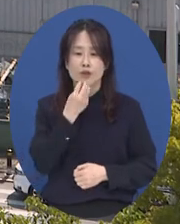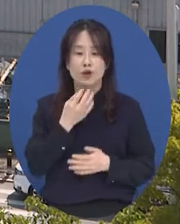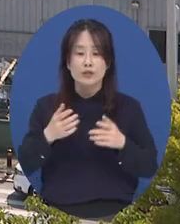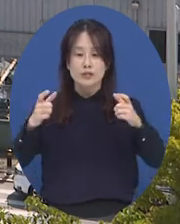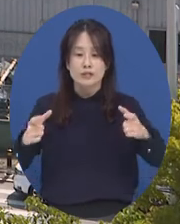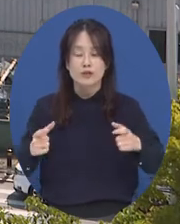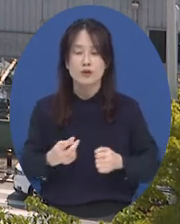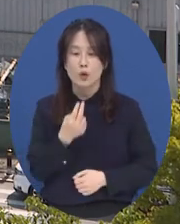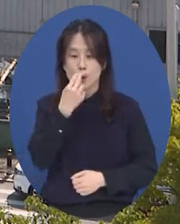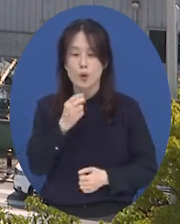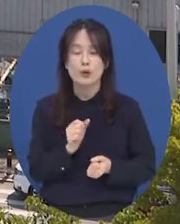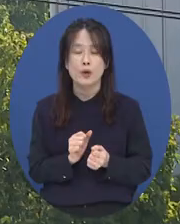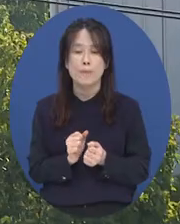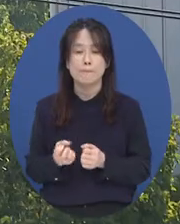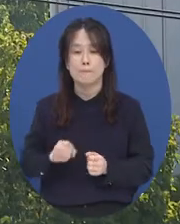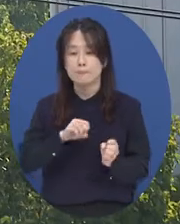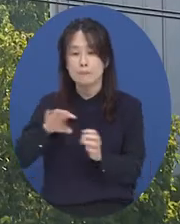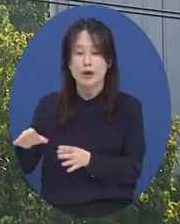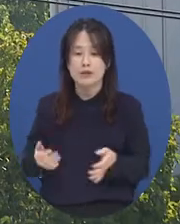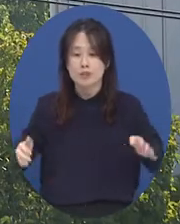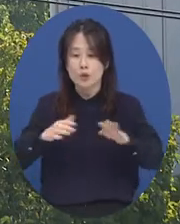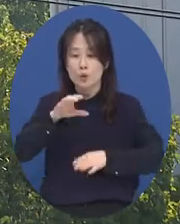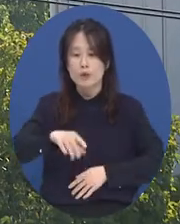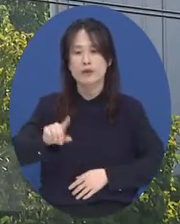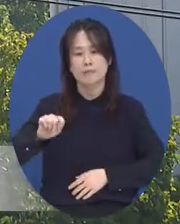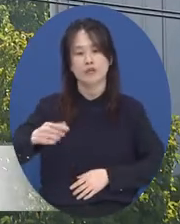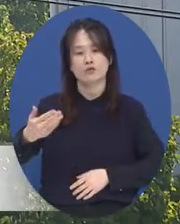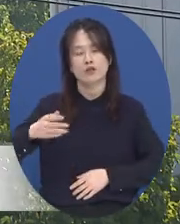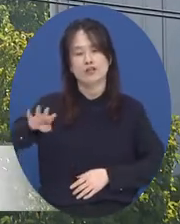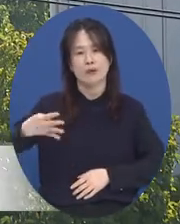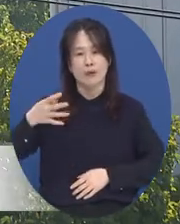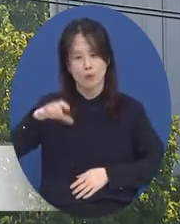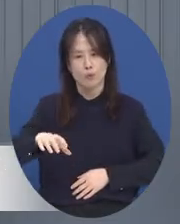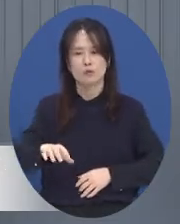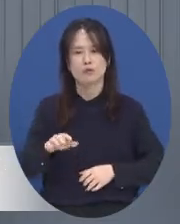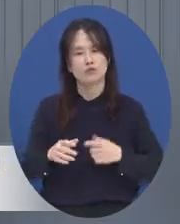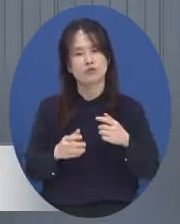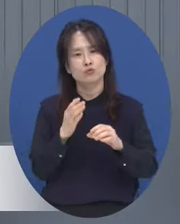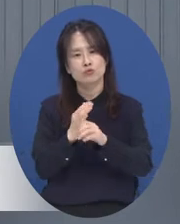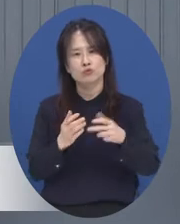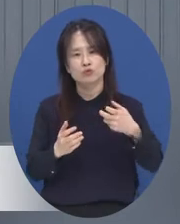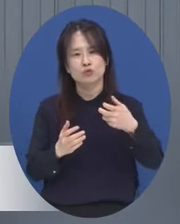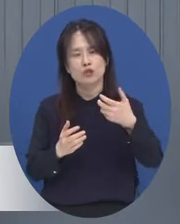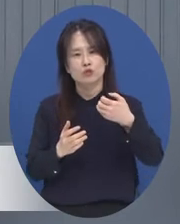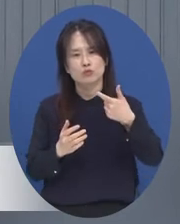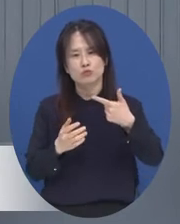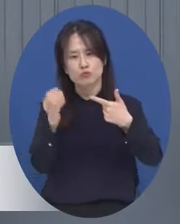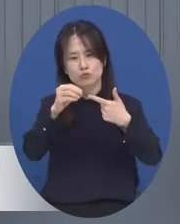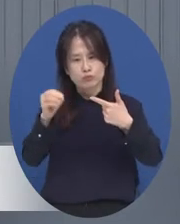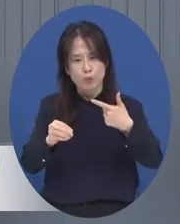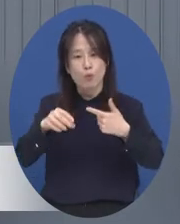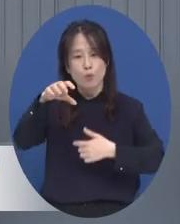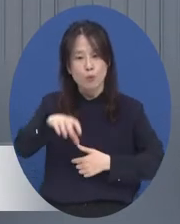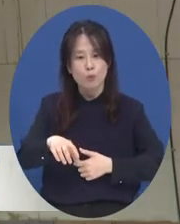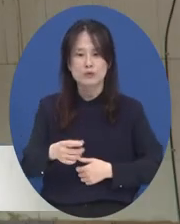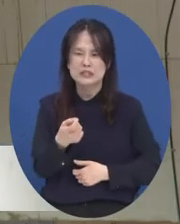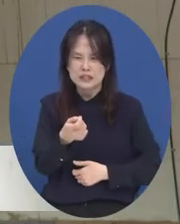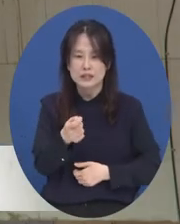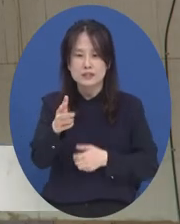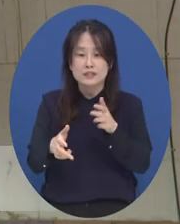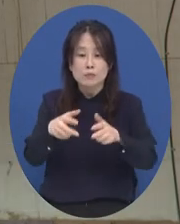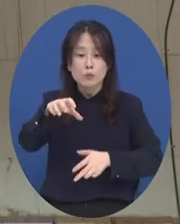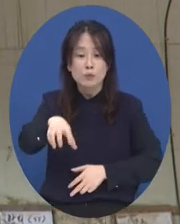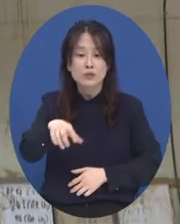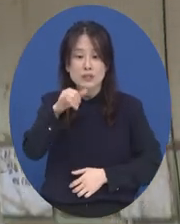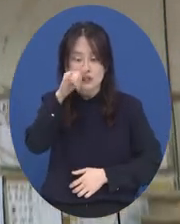경기지역의 대기 배출 사업장은 19,400 여고 이 중 96% 인 만 8천 6백여 곳은 소규모 사업장